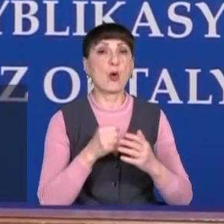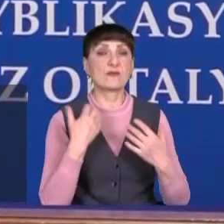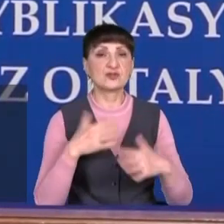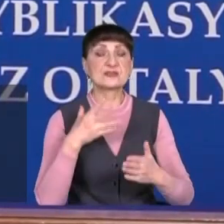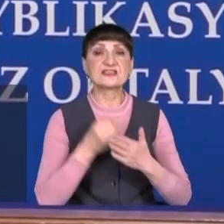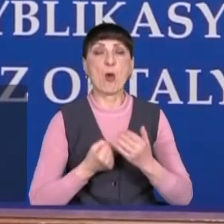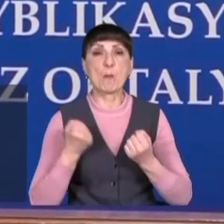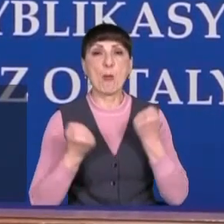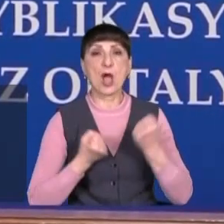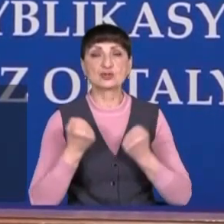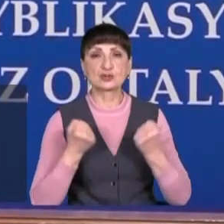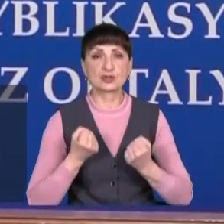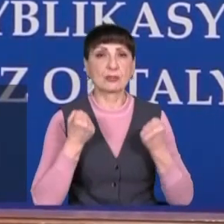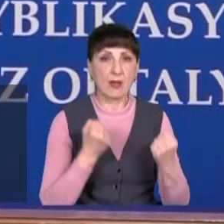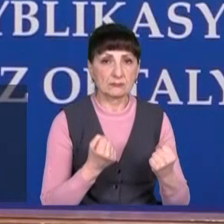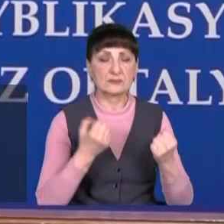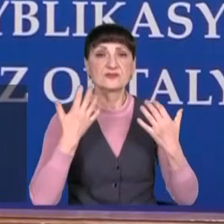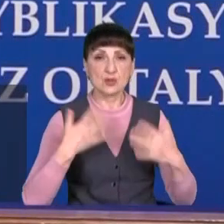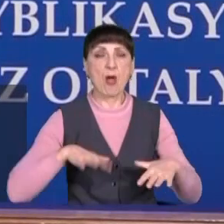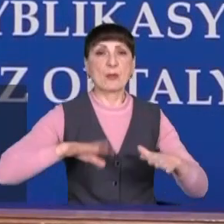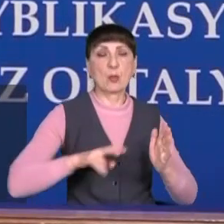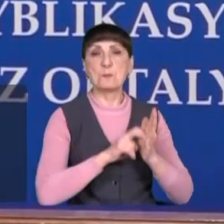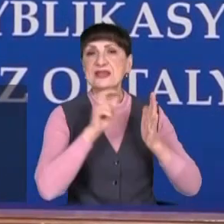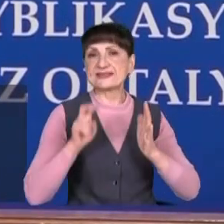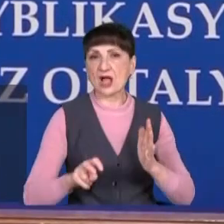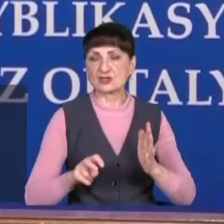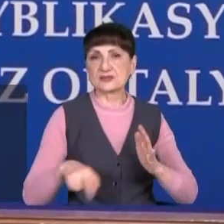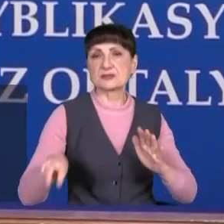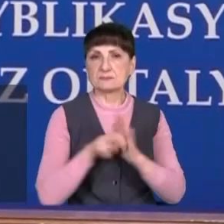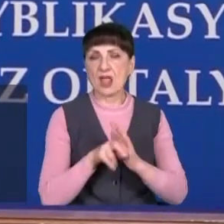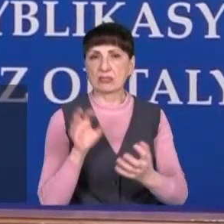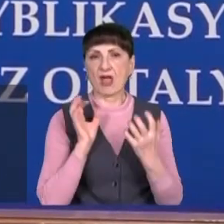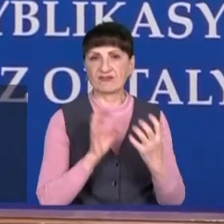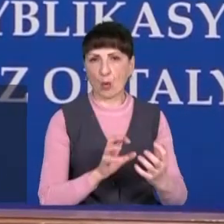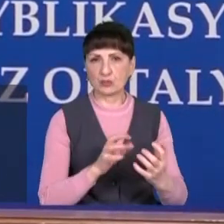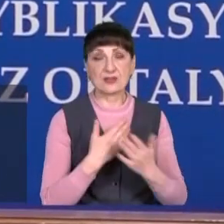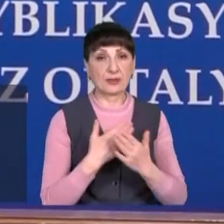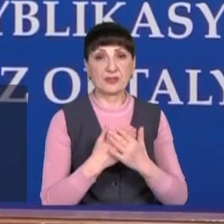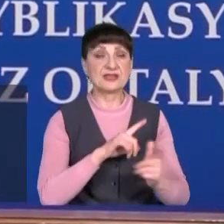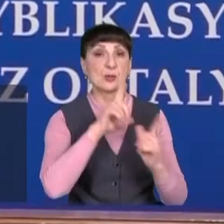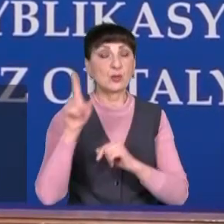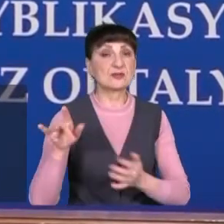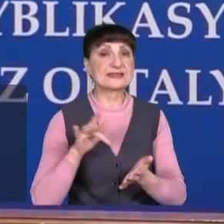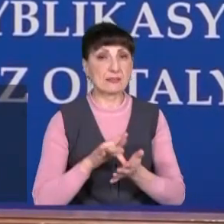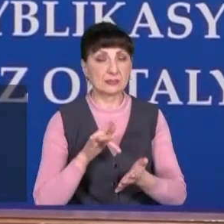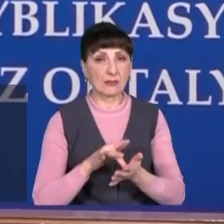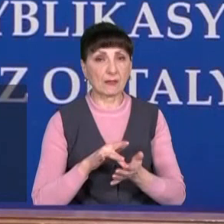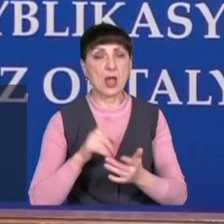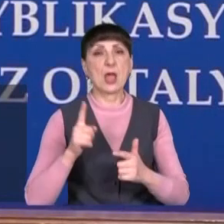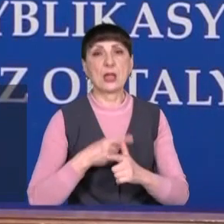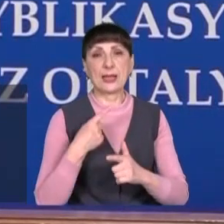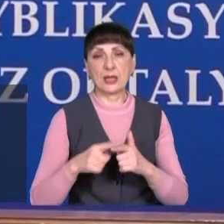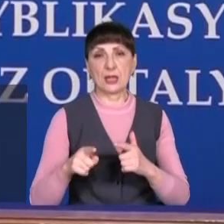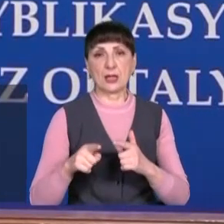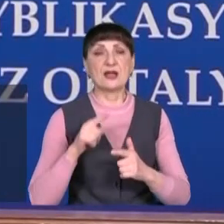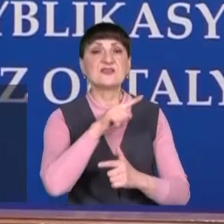своих на легковом транспорте и потом пересаживаться, например, если они едут в центр или в